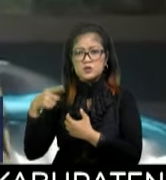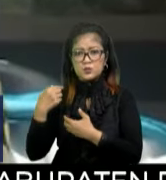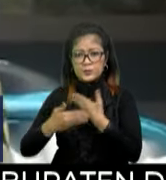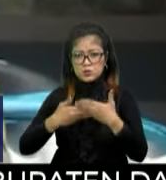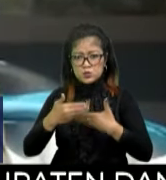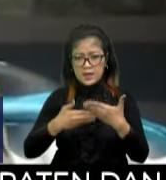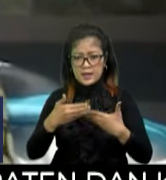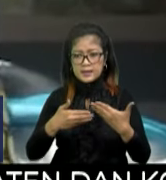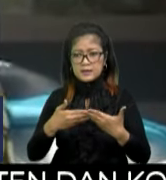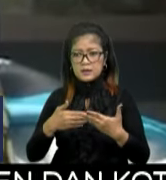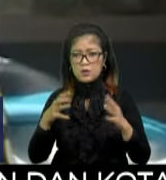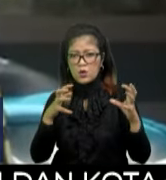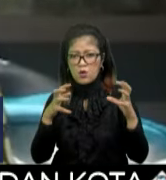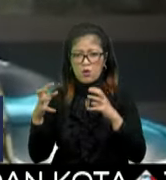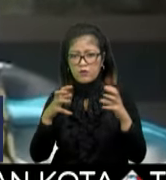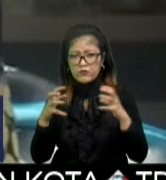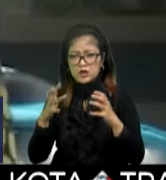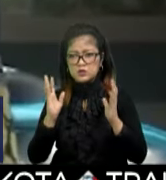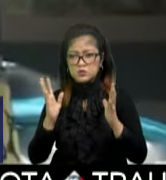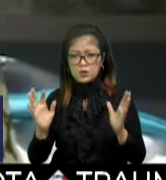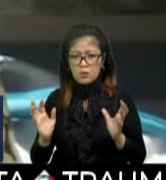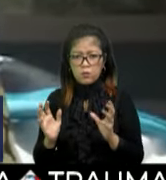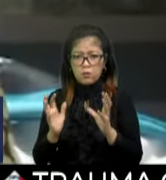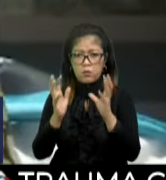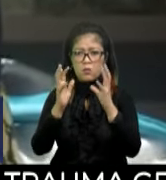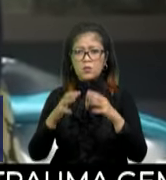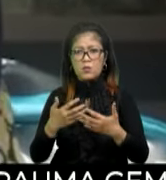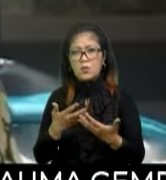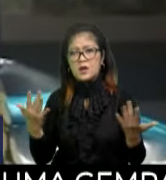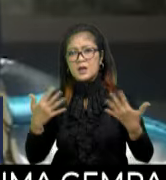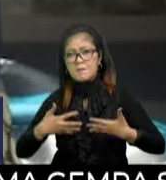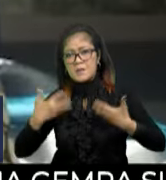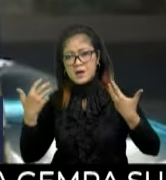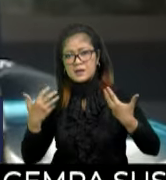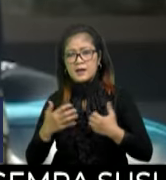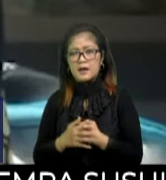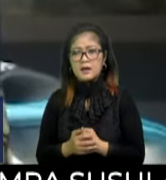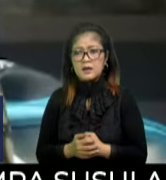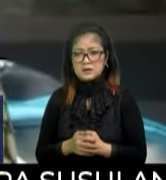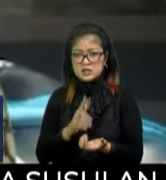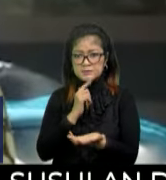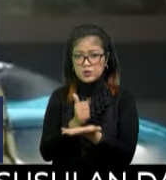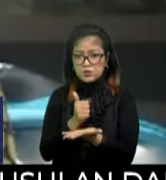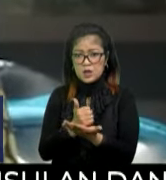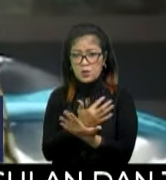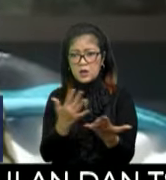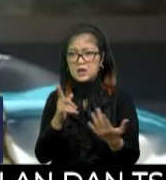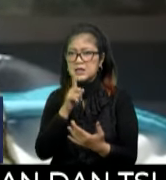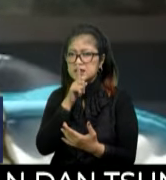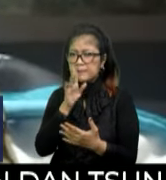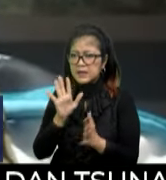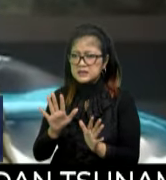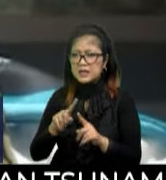sudah memanas semakin memanas saat ini sebelumnya sempat diam gitu tapi situasi perdami mendorong masyarakat untuk